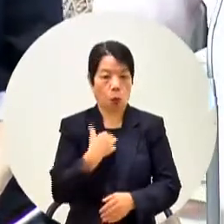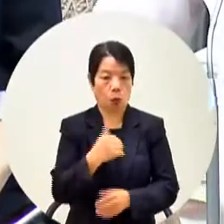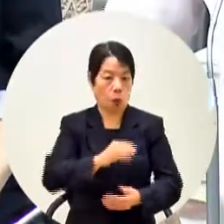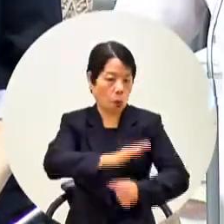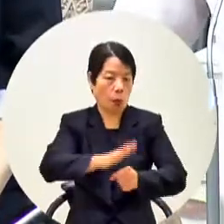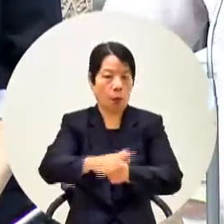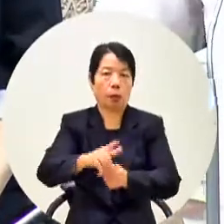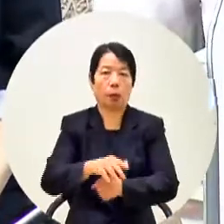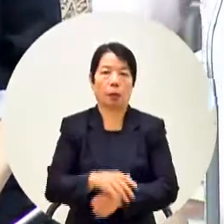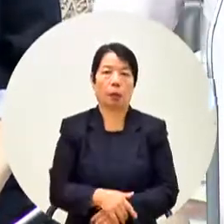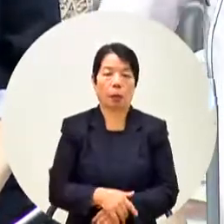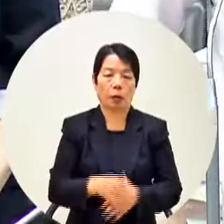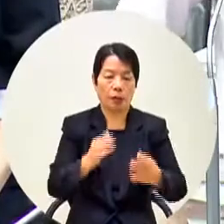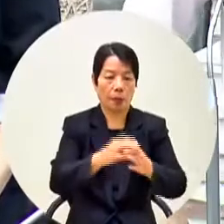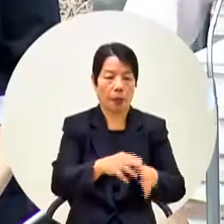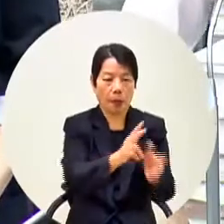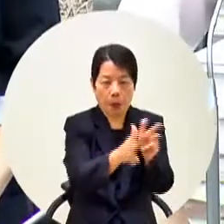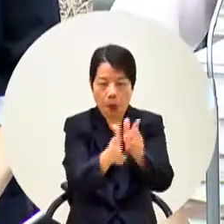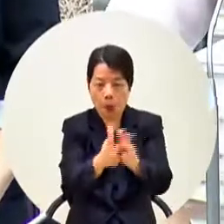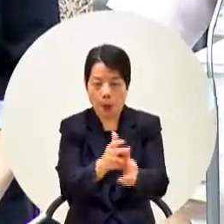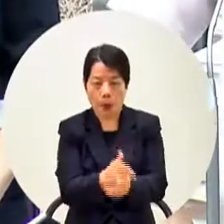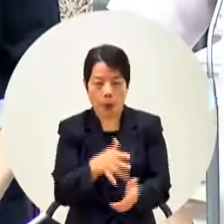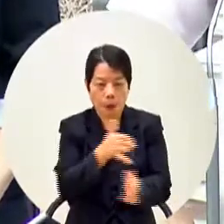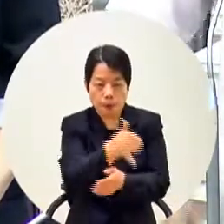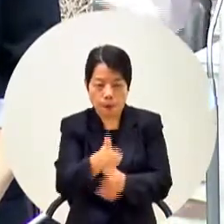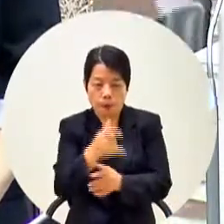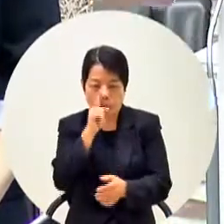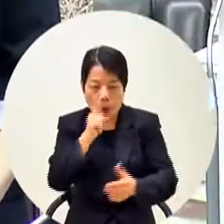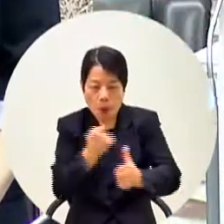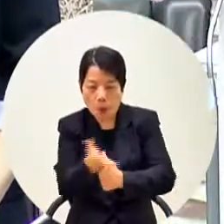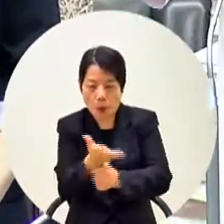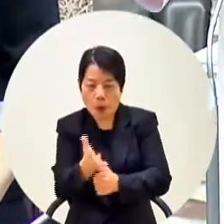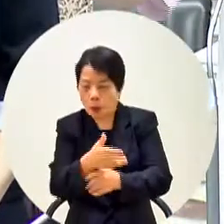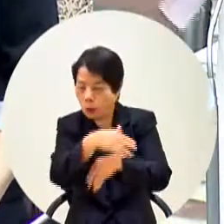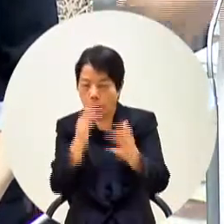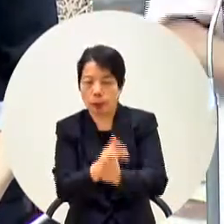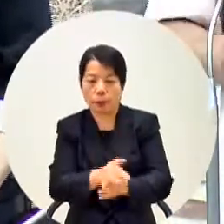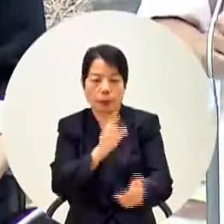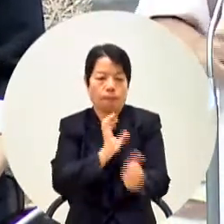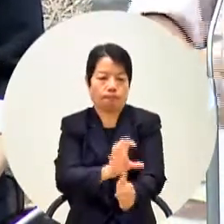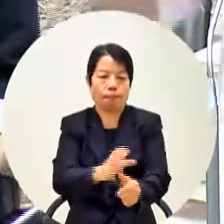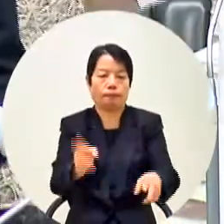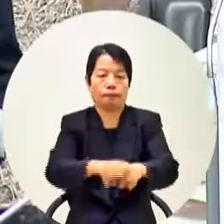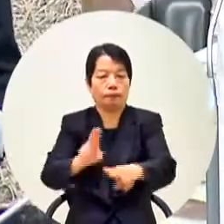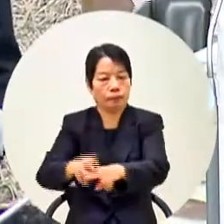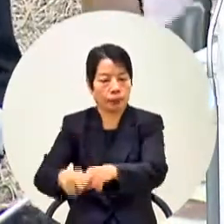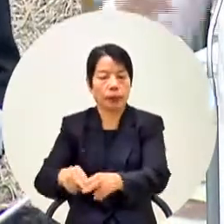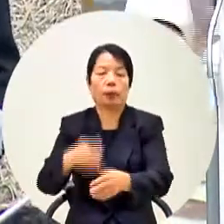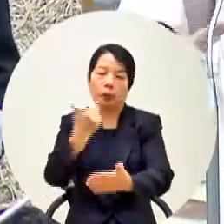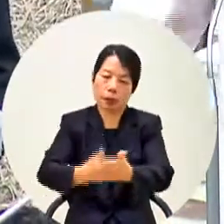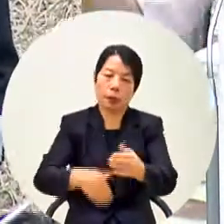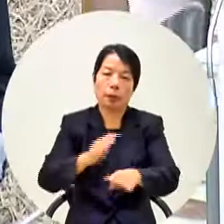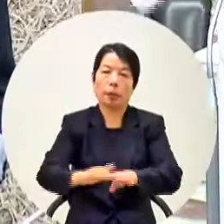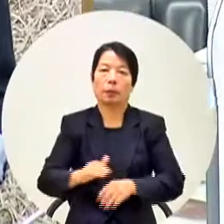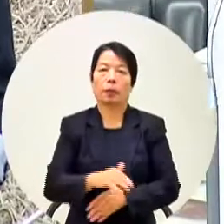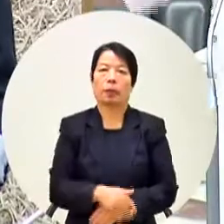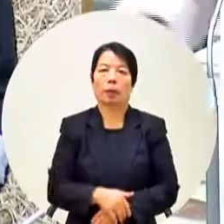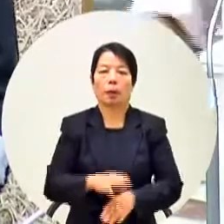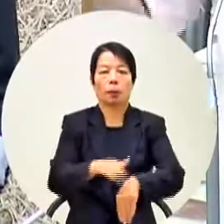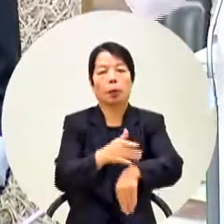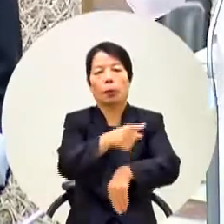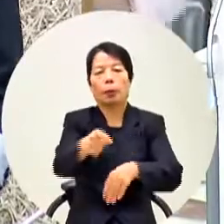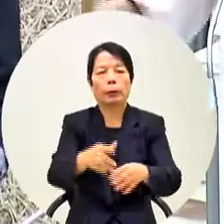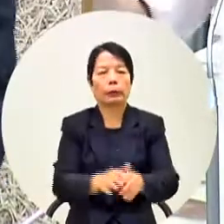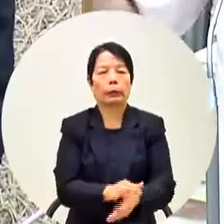间啊一间甲收起来，即污染源一间啊一间甲收起来，它会逐渐减少，袂阁像进安尼规个雾沙